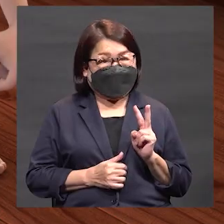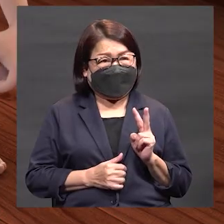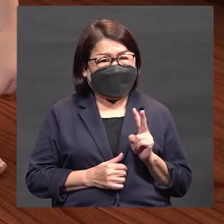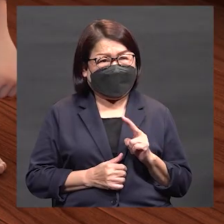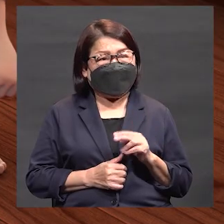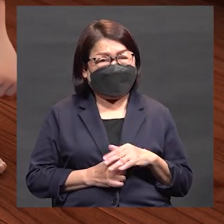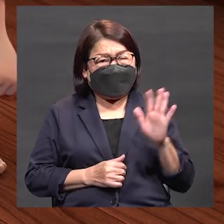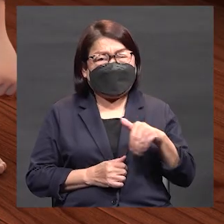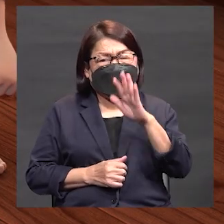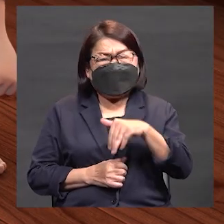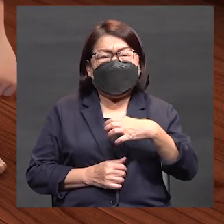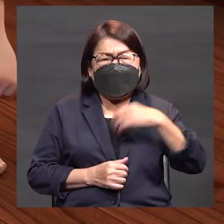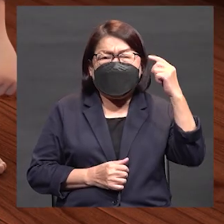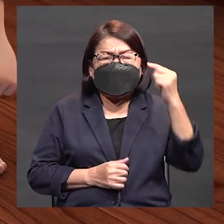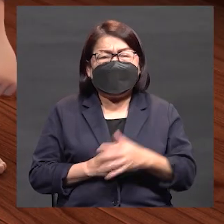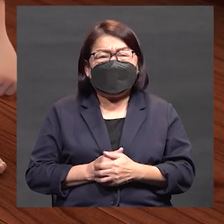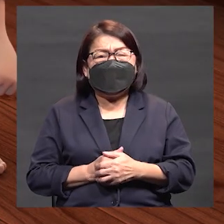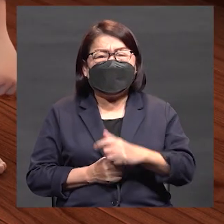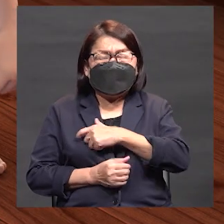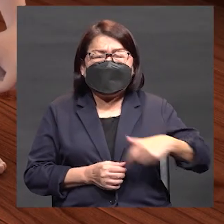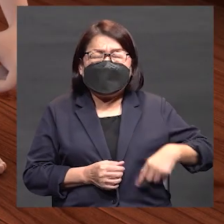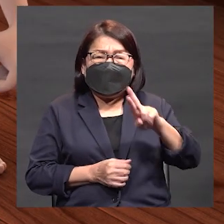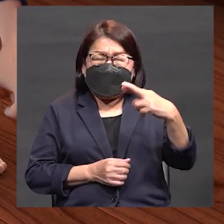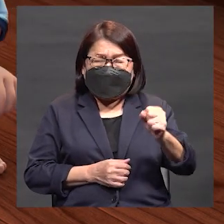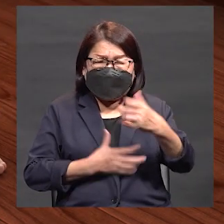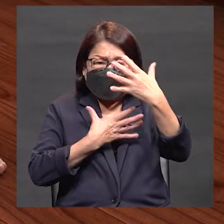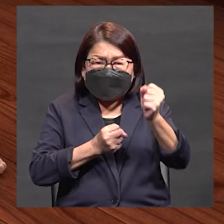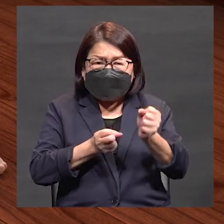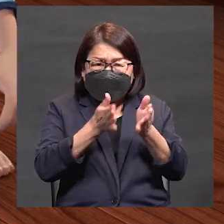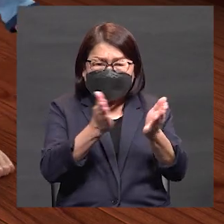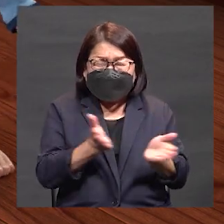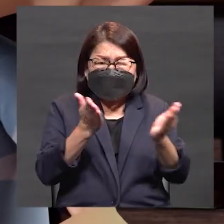่ฉันอยากรู้ว่าในหลวงให้ความสำคัญกับการศึกษายังไง